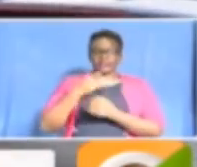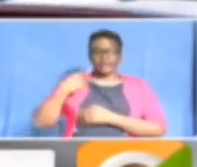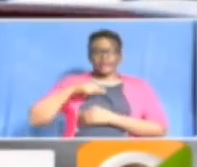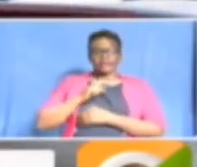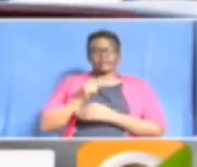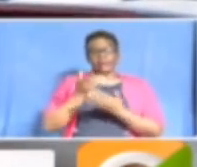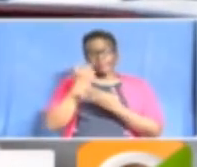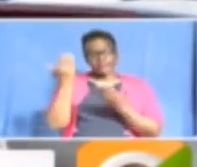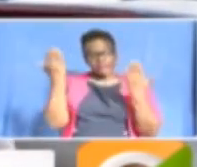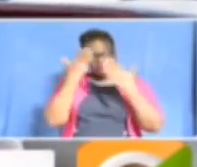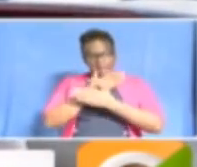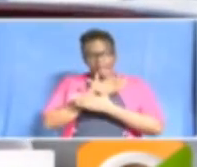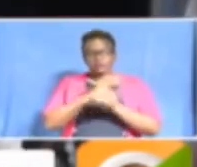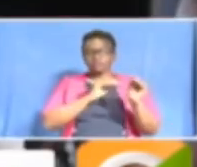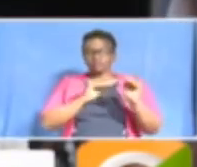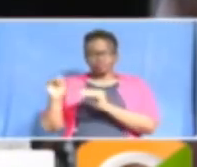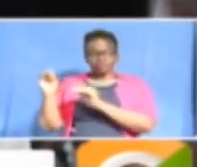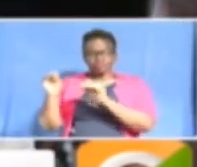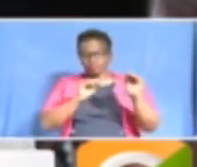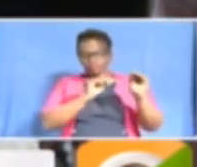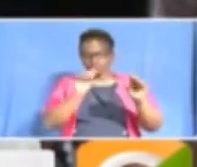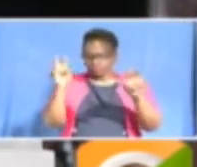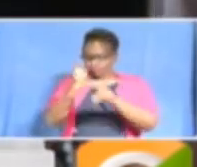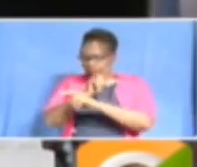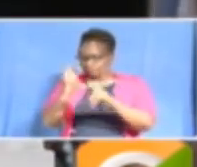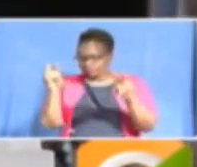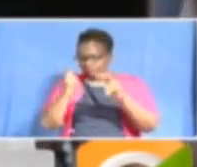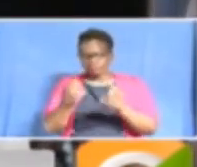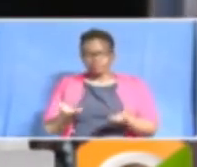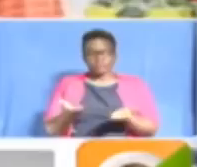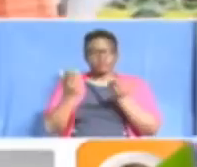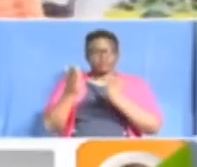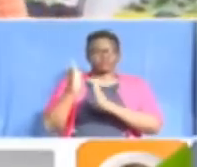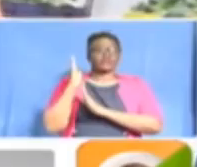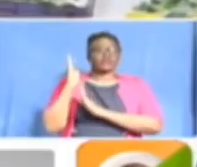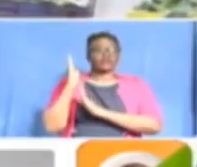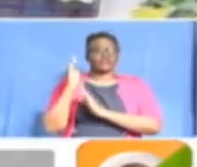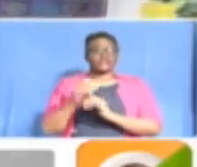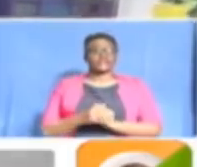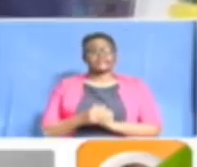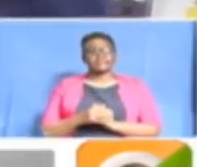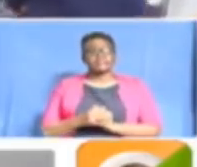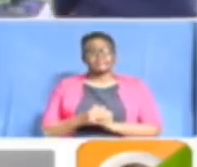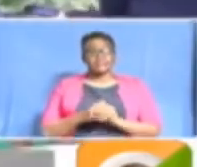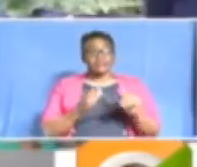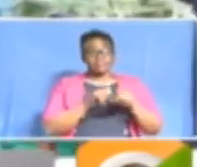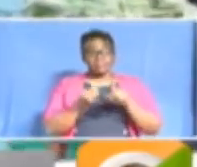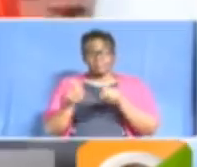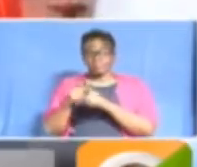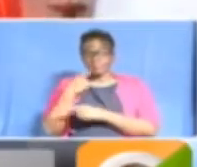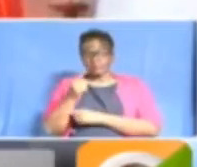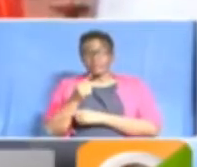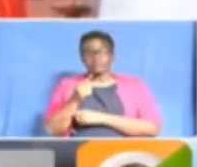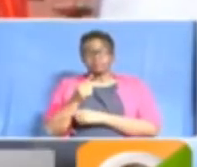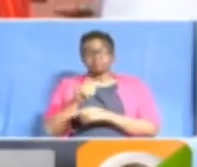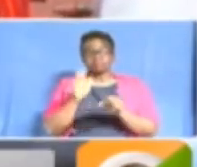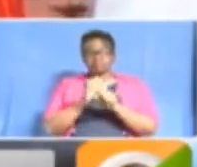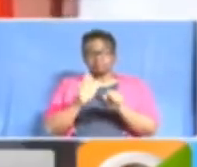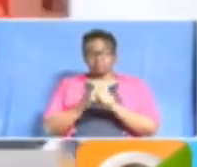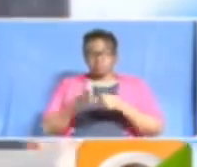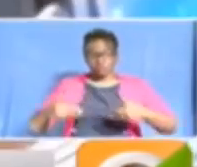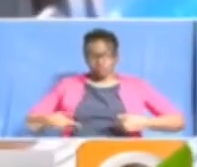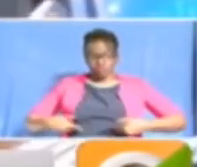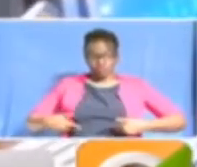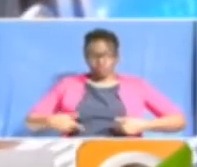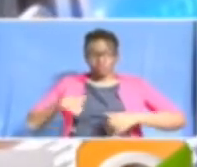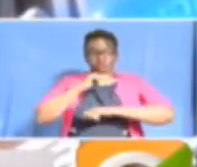usiku, wasunguke, iongeze security hapa Gatitu. Aidha, inadaiwa kuwa idadi kubwa ya vijana ambao wametoroka